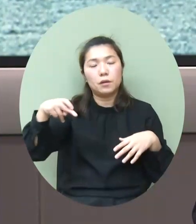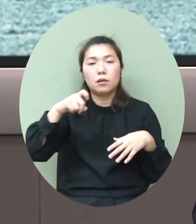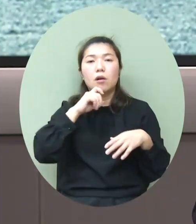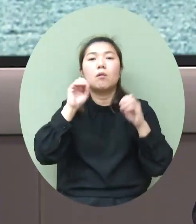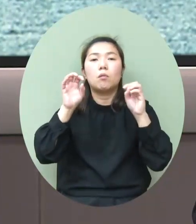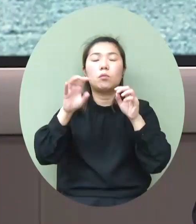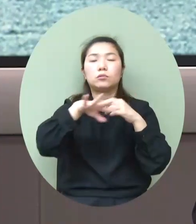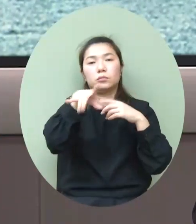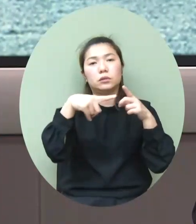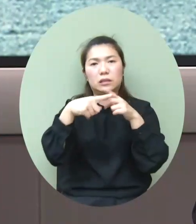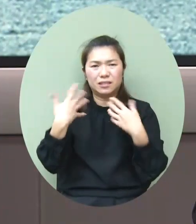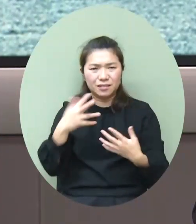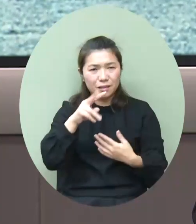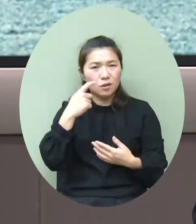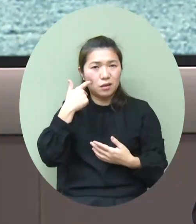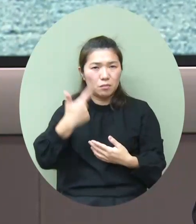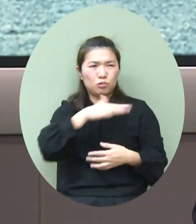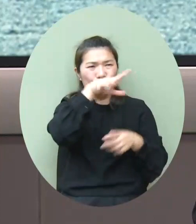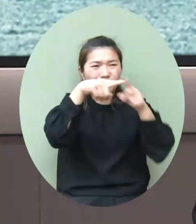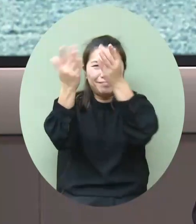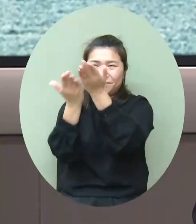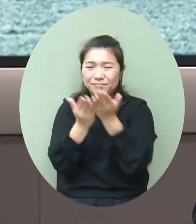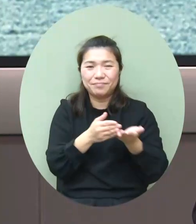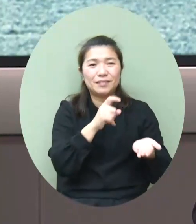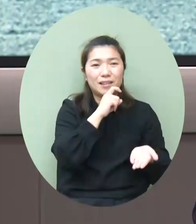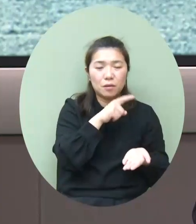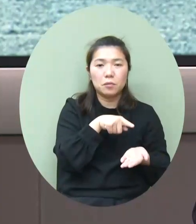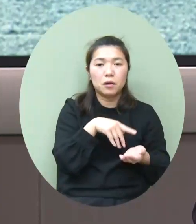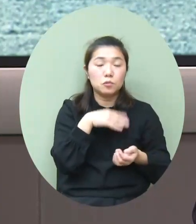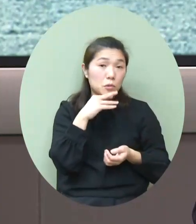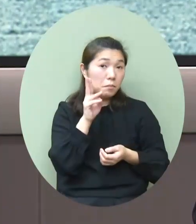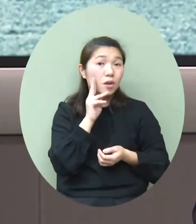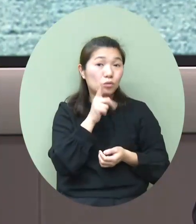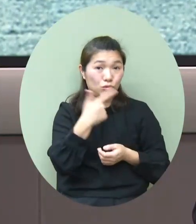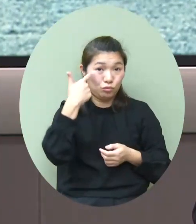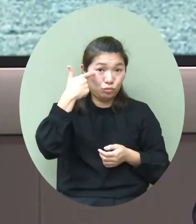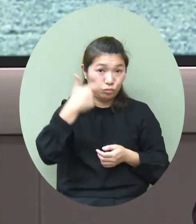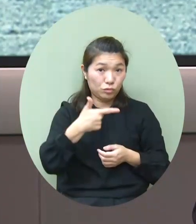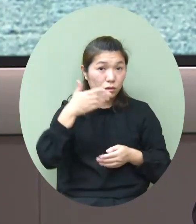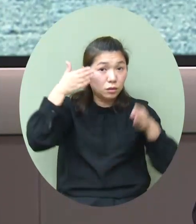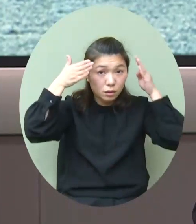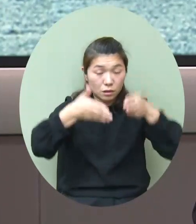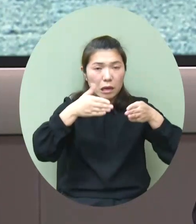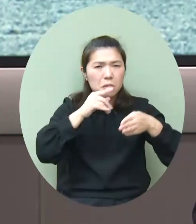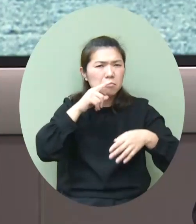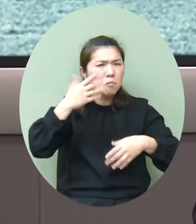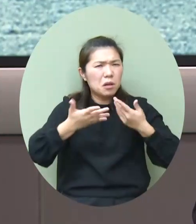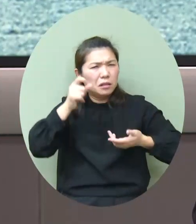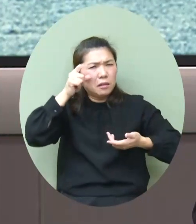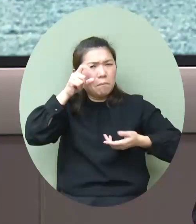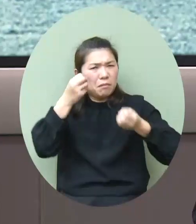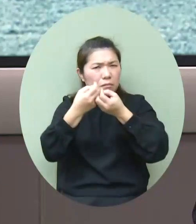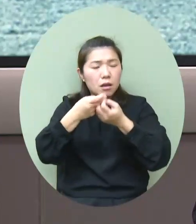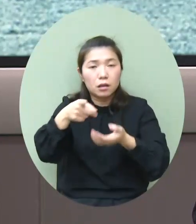市民。所以现在疫情那么严重，很多地方也是有个案，但是一些重点或者